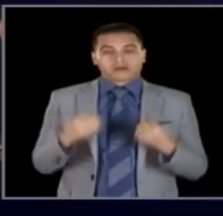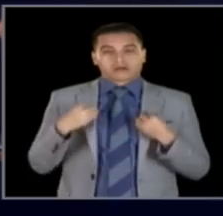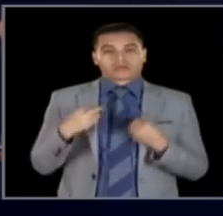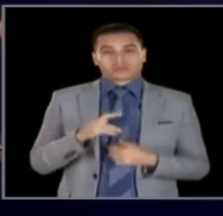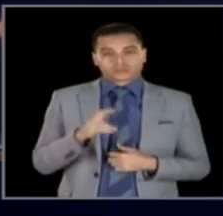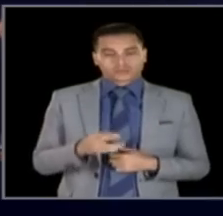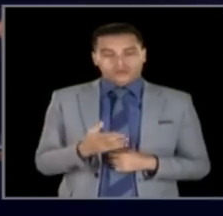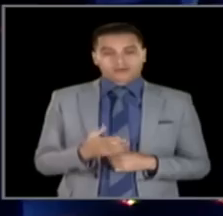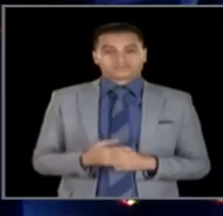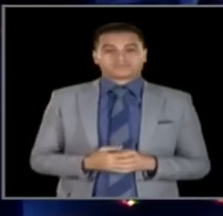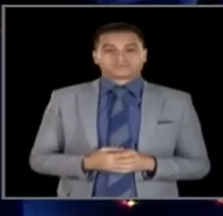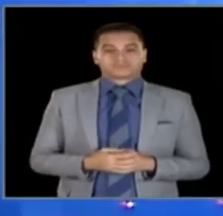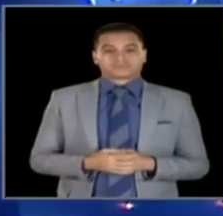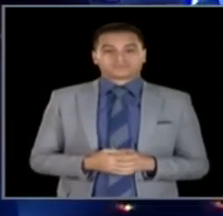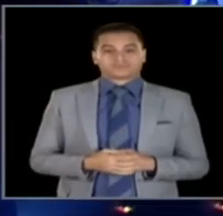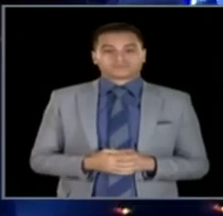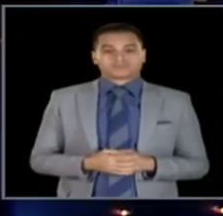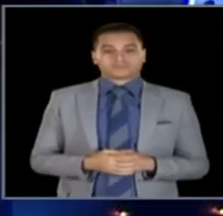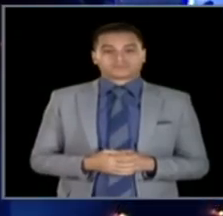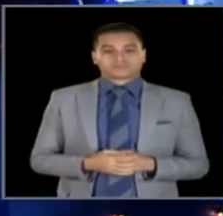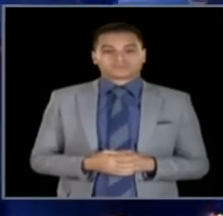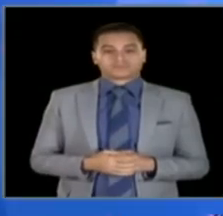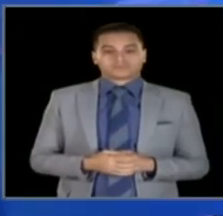رياضة، والسؤال هو: